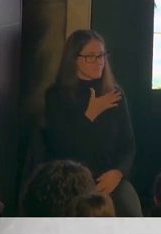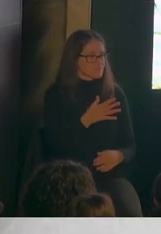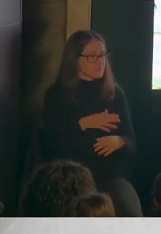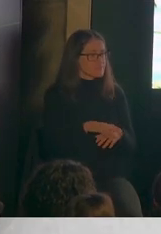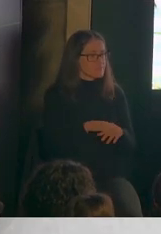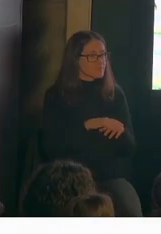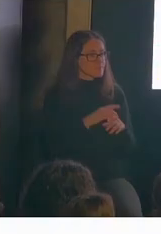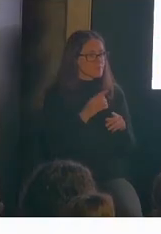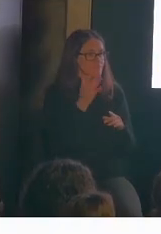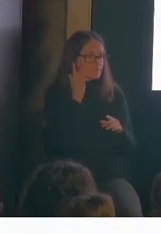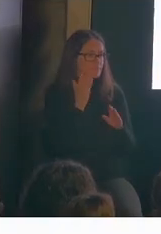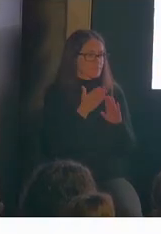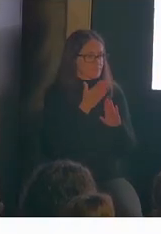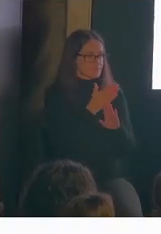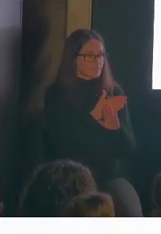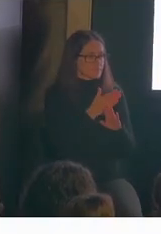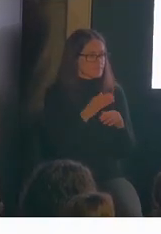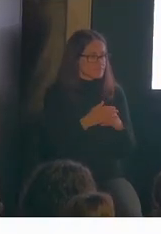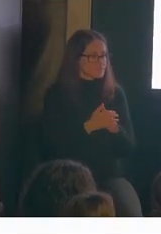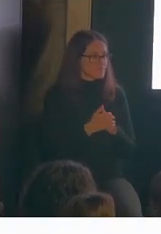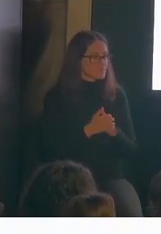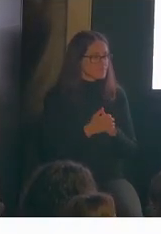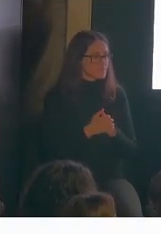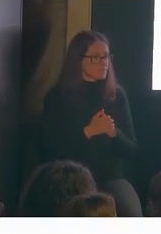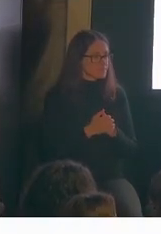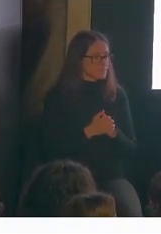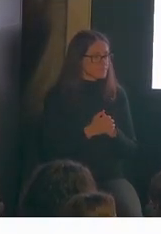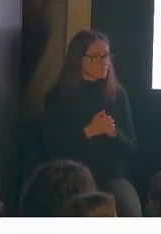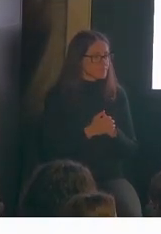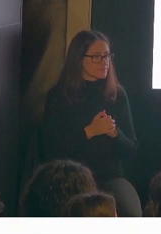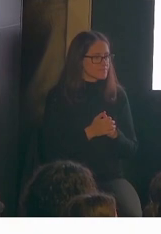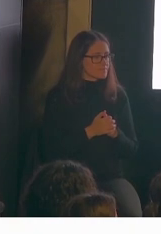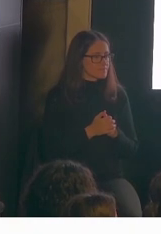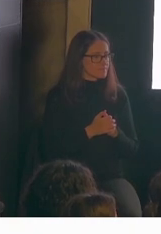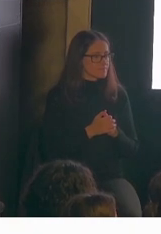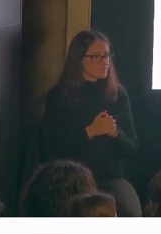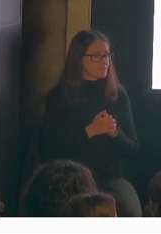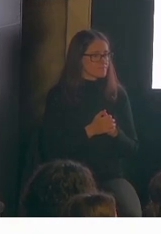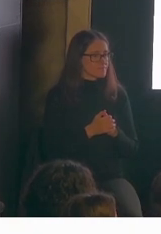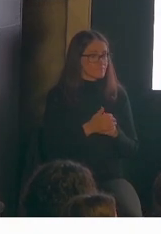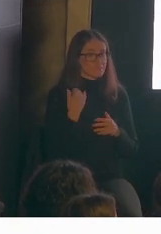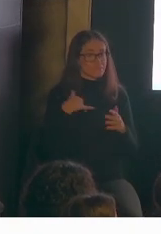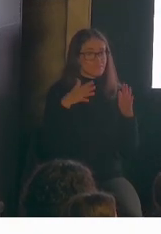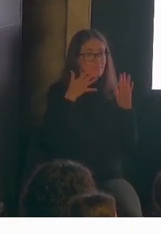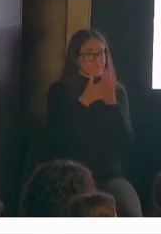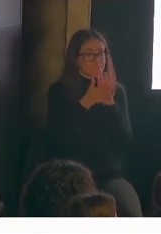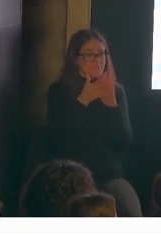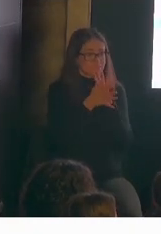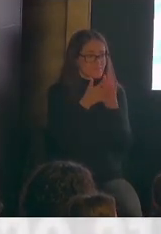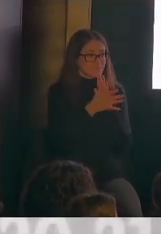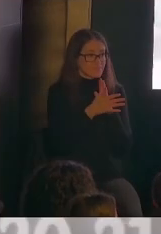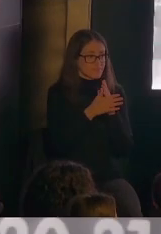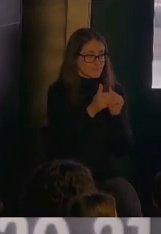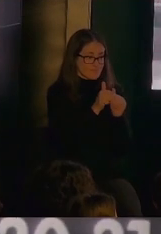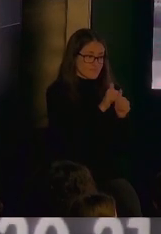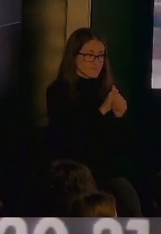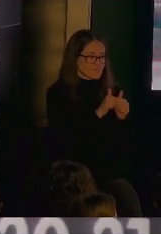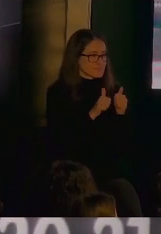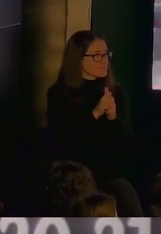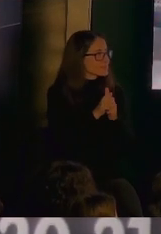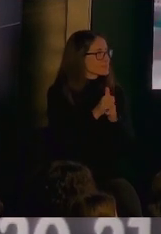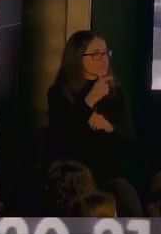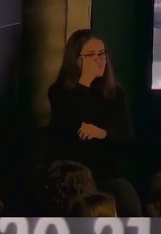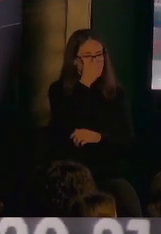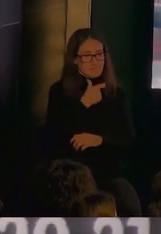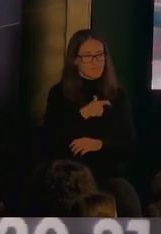Posa l'anterior, sisplau. Genial. Bueno, com bé ha comentat, jo soc Lluc